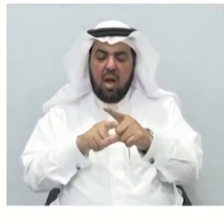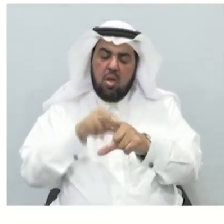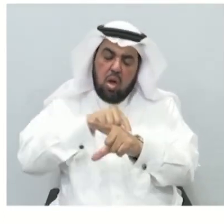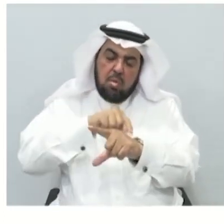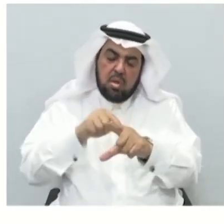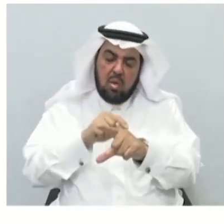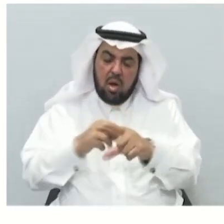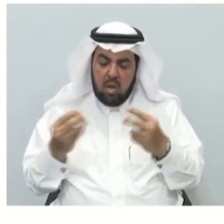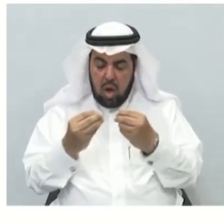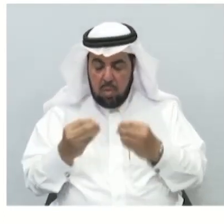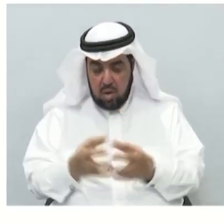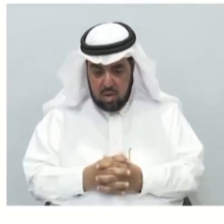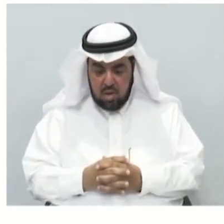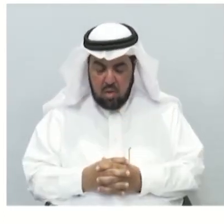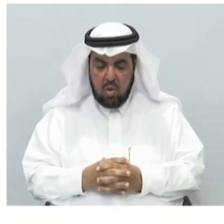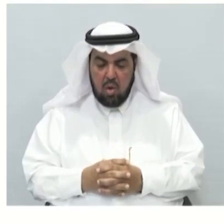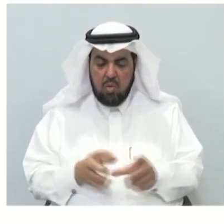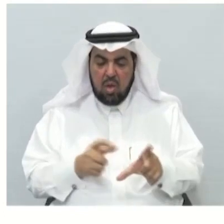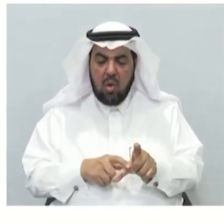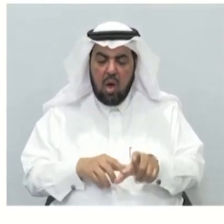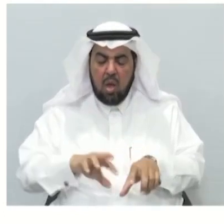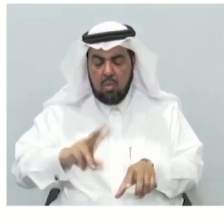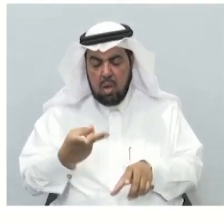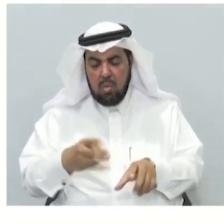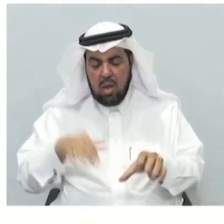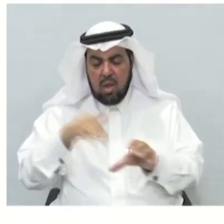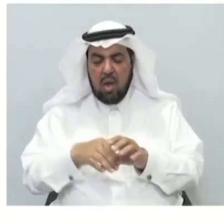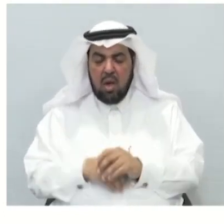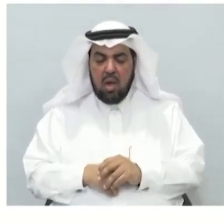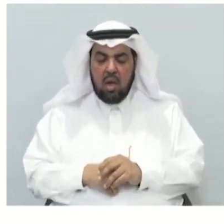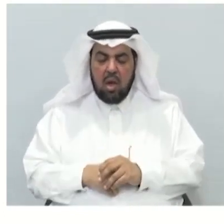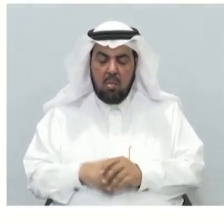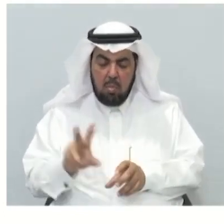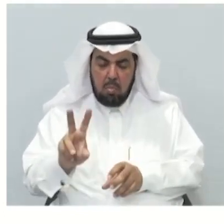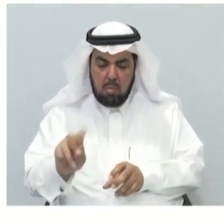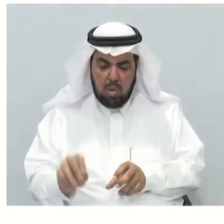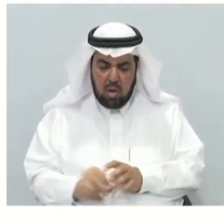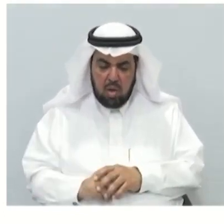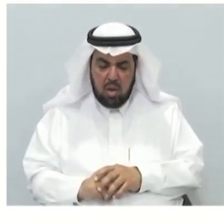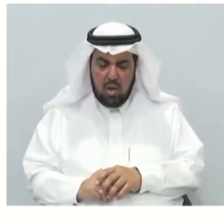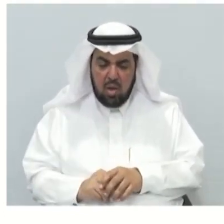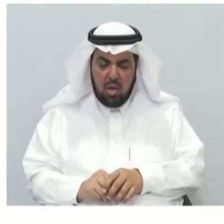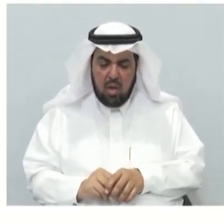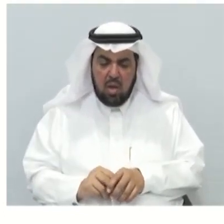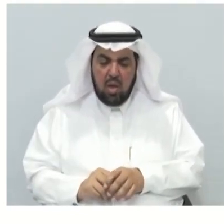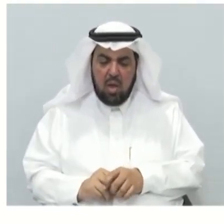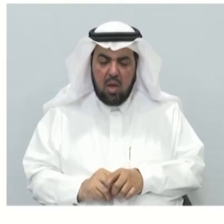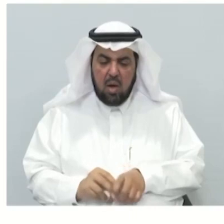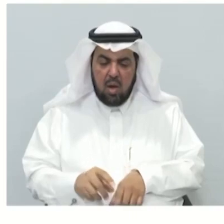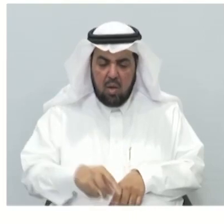بالراس وفي عندك زوايا متبادله داخليا متطابقه اللي هي ار كيو